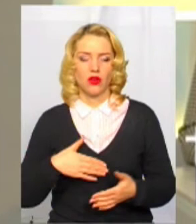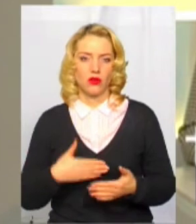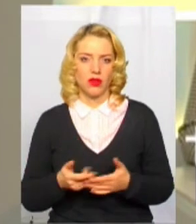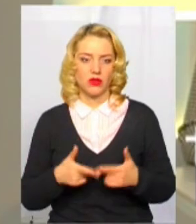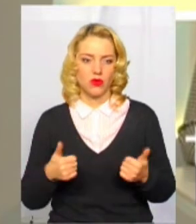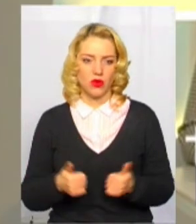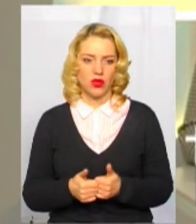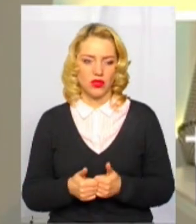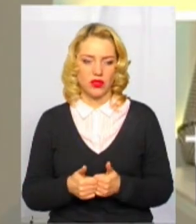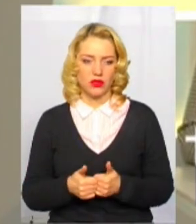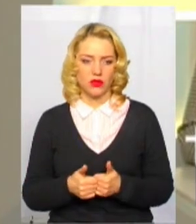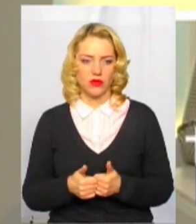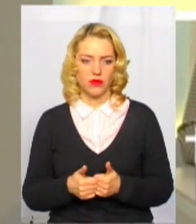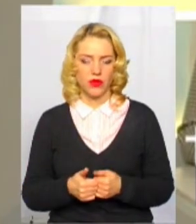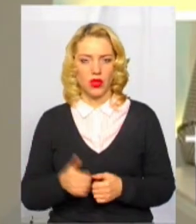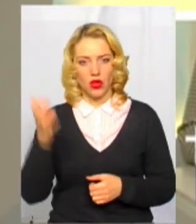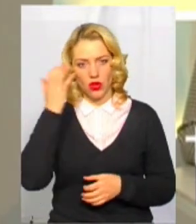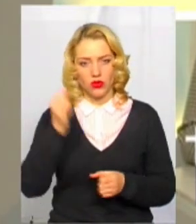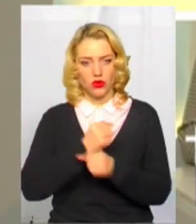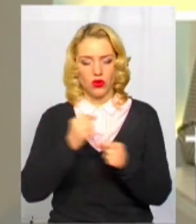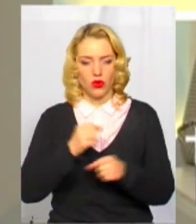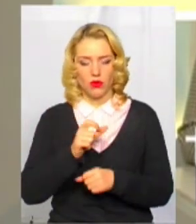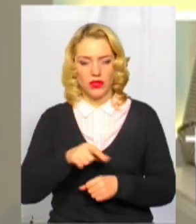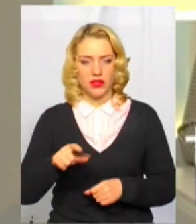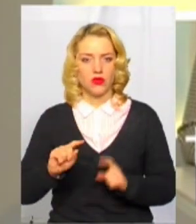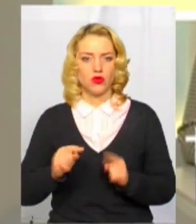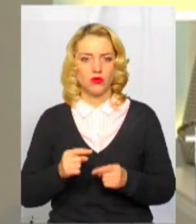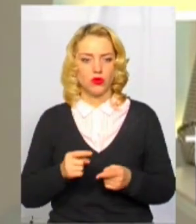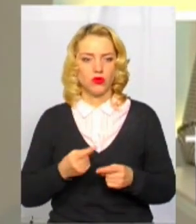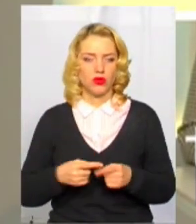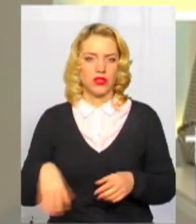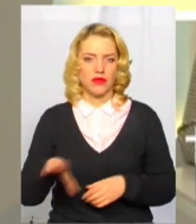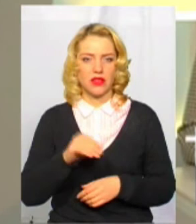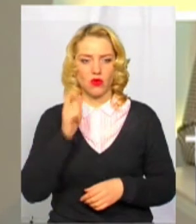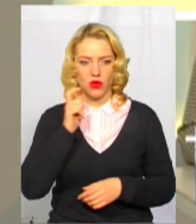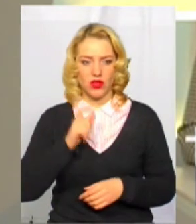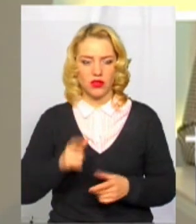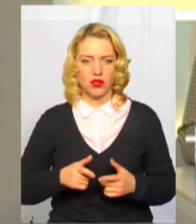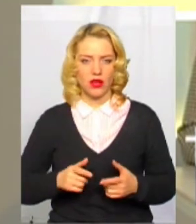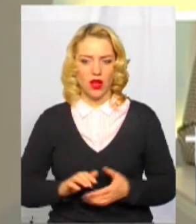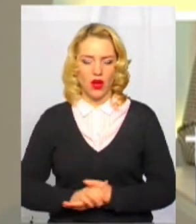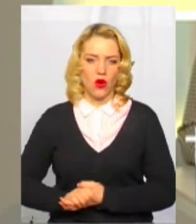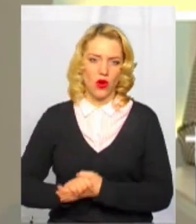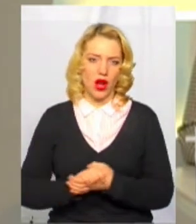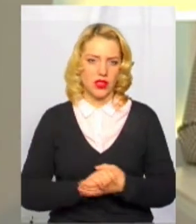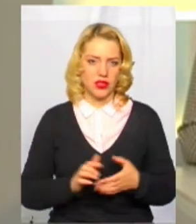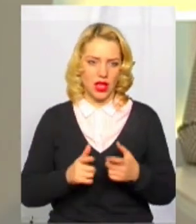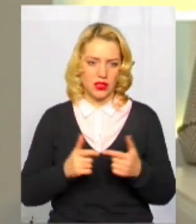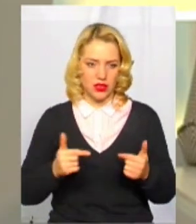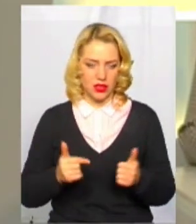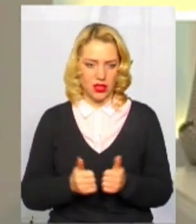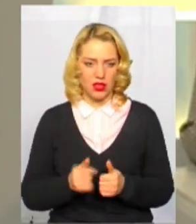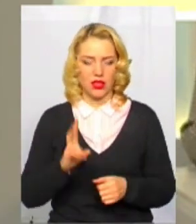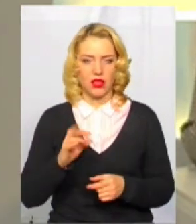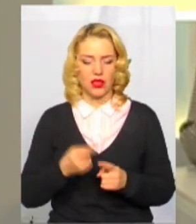громадською організацією чорнобильців нашого. Чому? Тому що це є всеукраїнські організації. Але ми